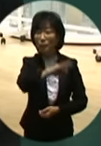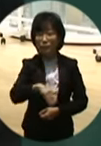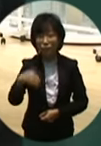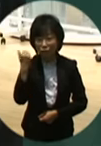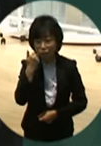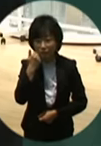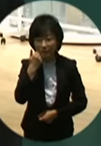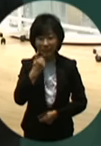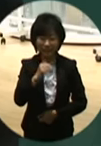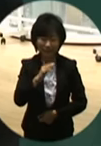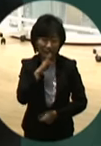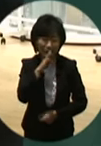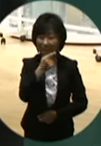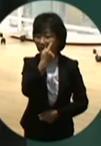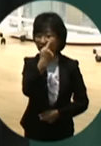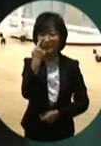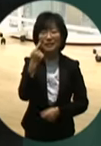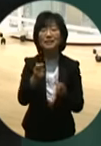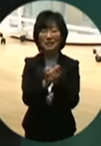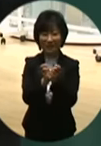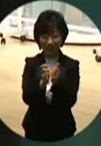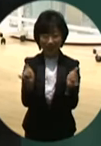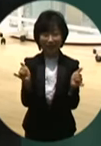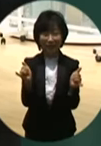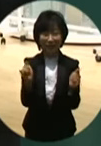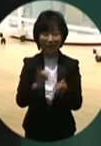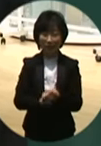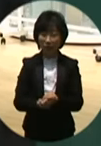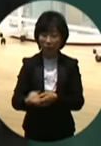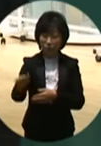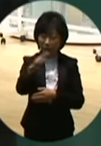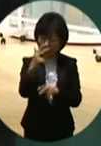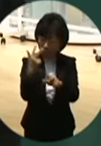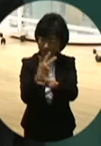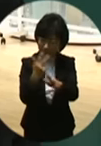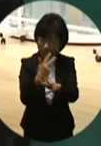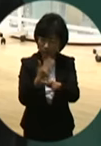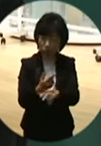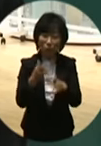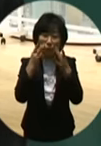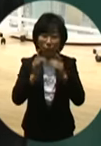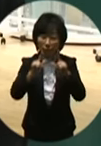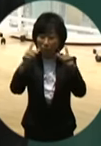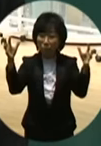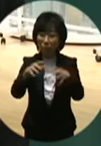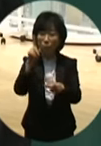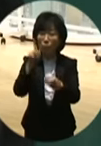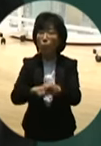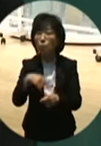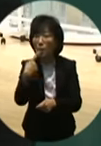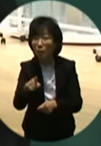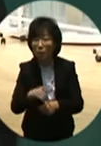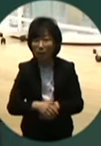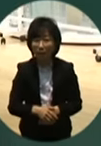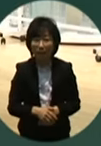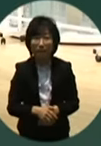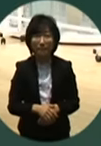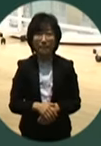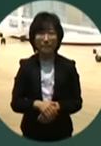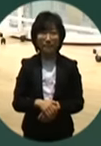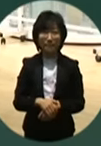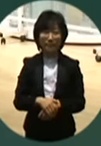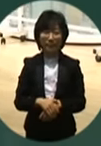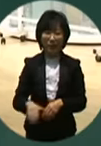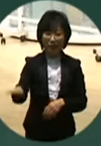must stand as living witnesses. 왜 우리는 토요일 날 매주 모이느냐? Why do we gather every week on Saturdays? 우리는